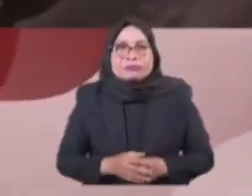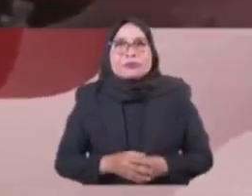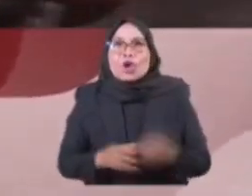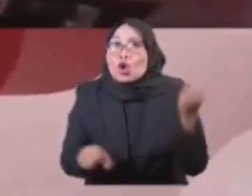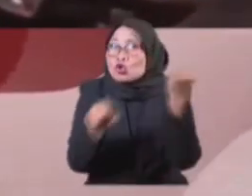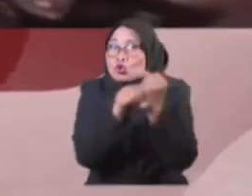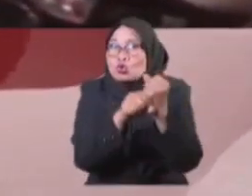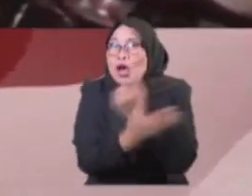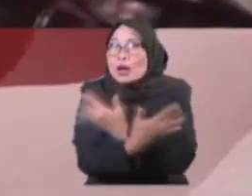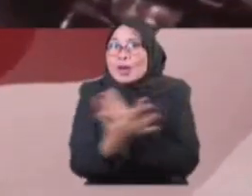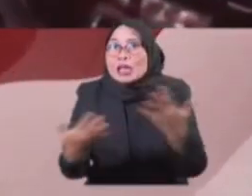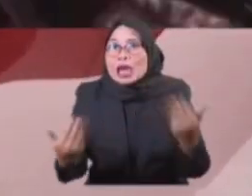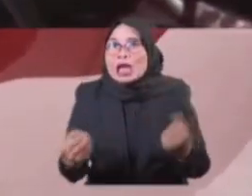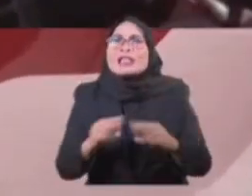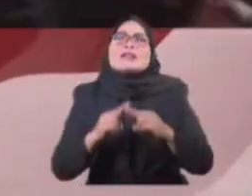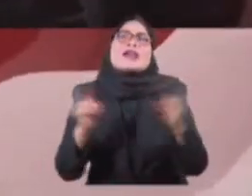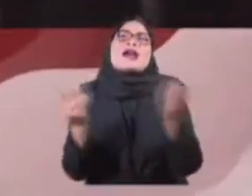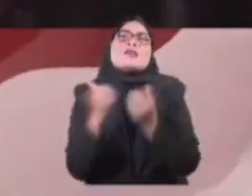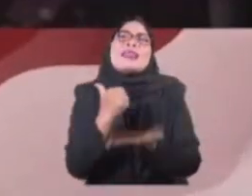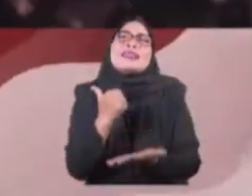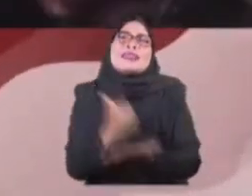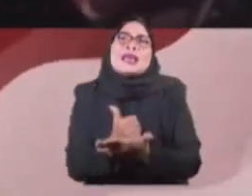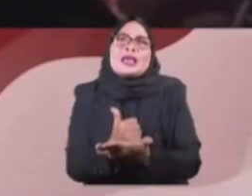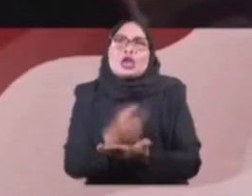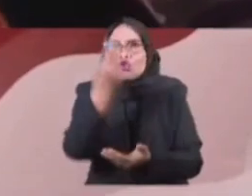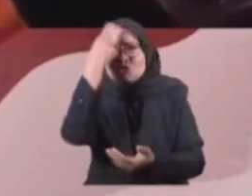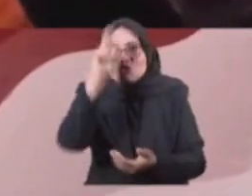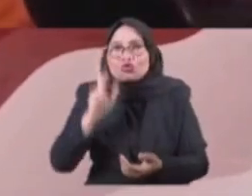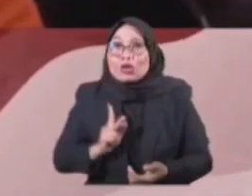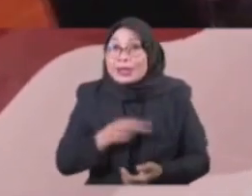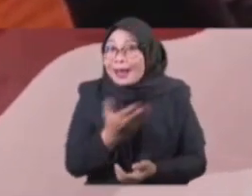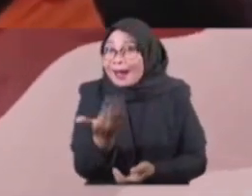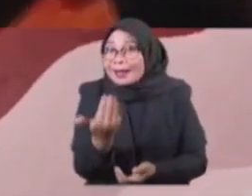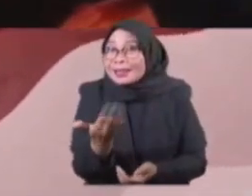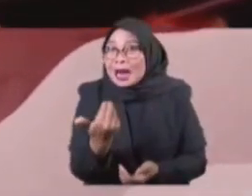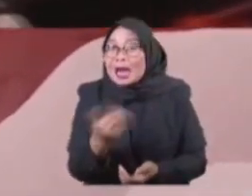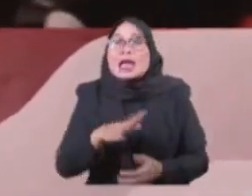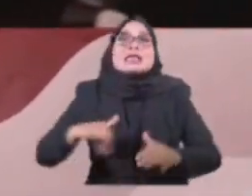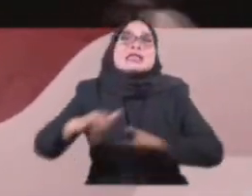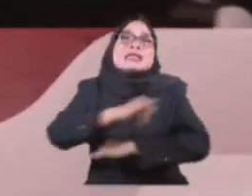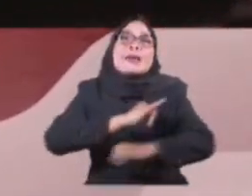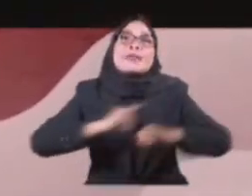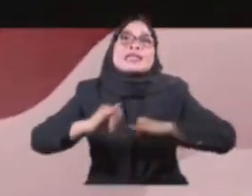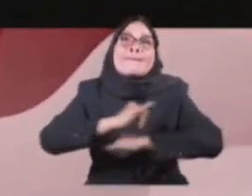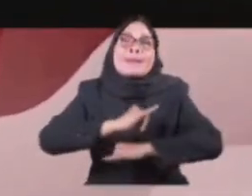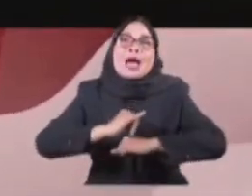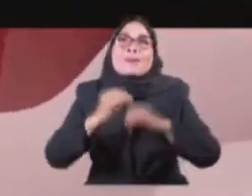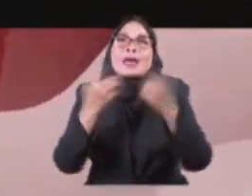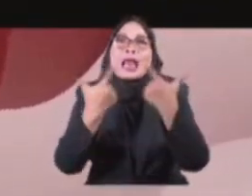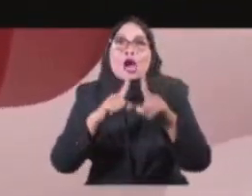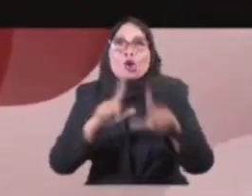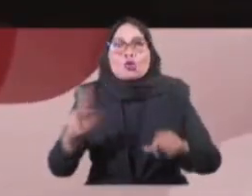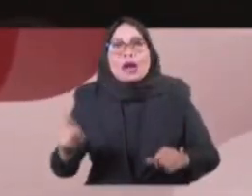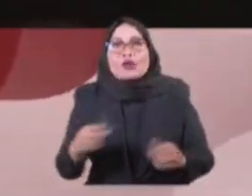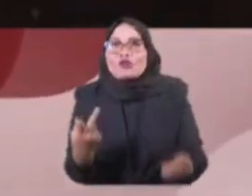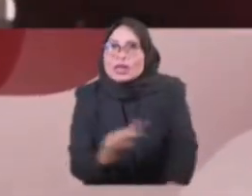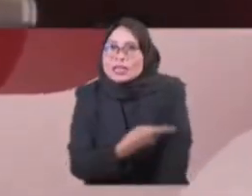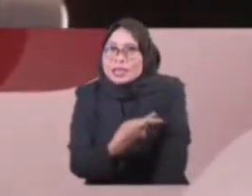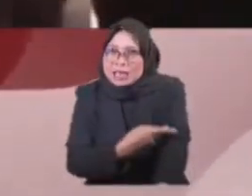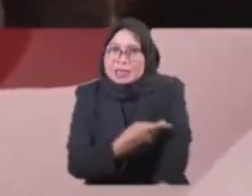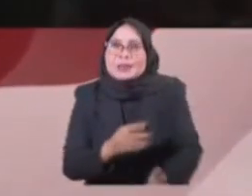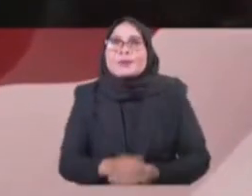ini saya kira dukungan masyarakat itu sangat penting untuk kita ajak sama-sama melakukan